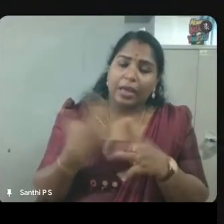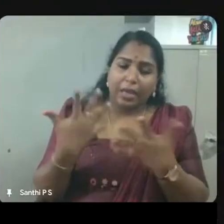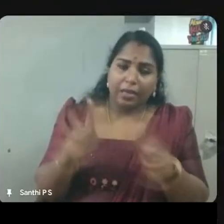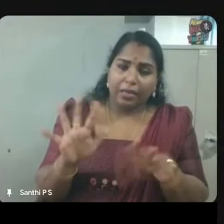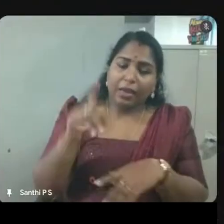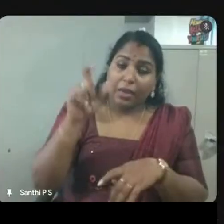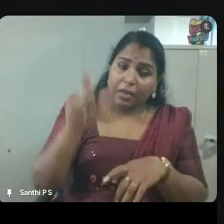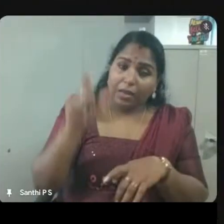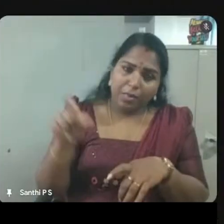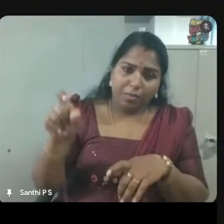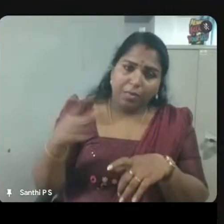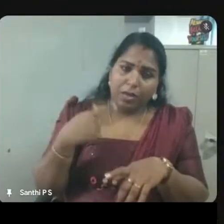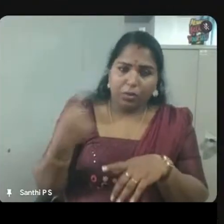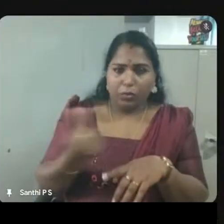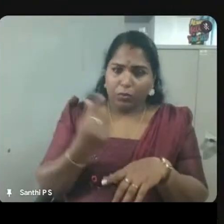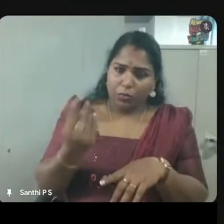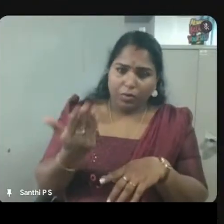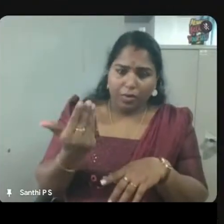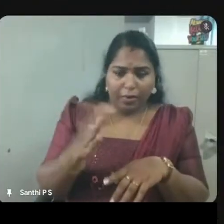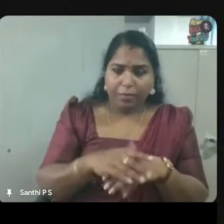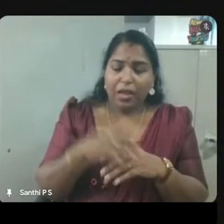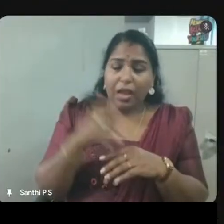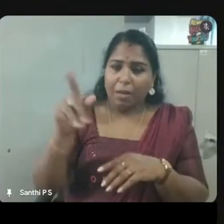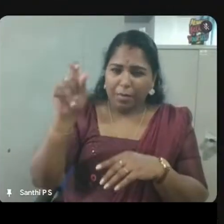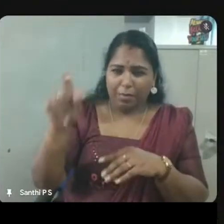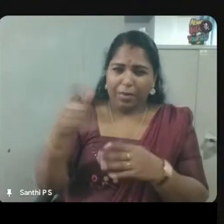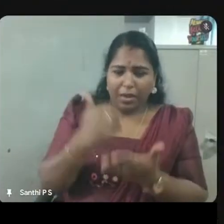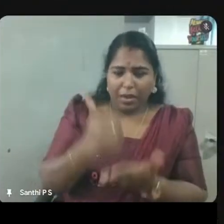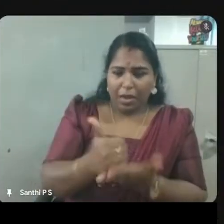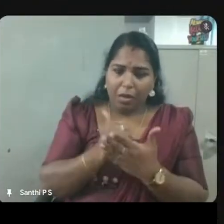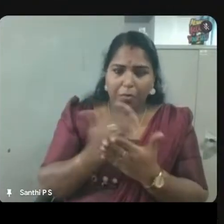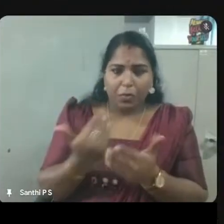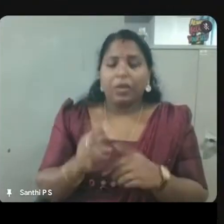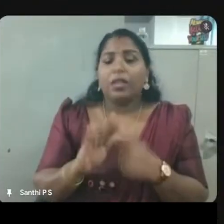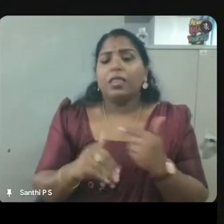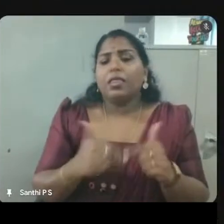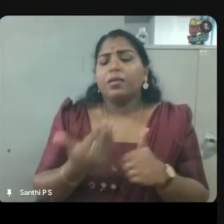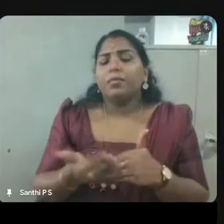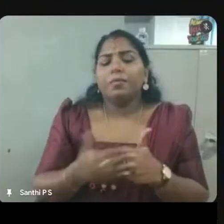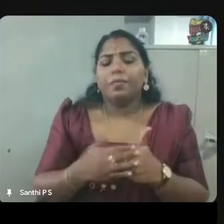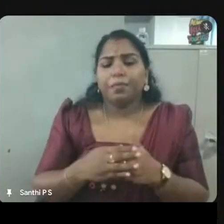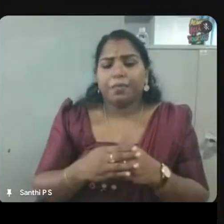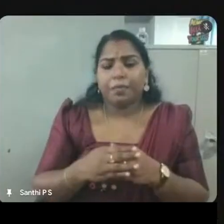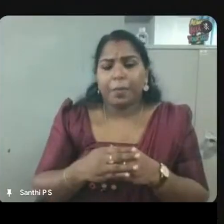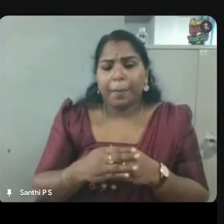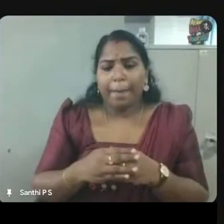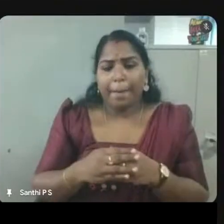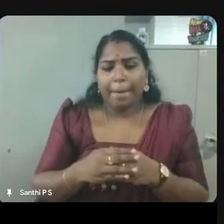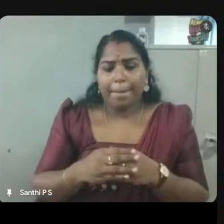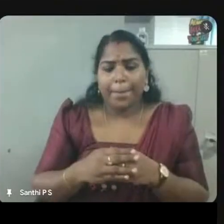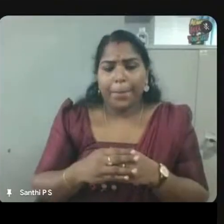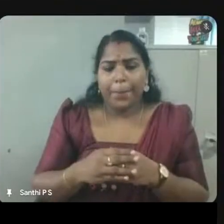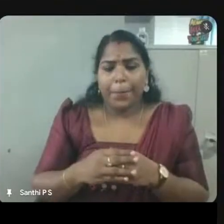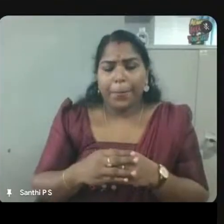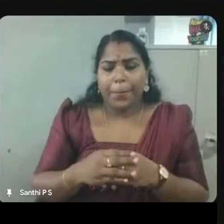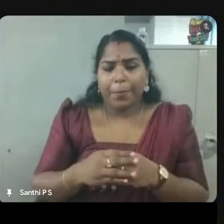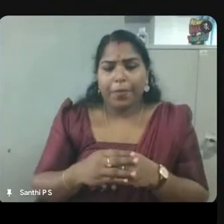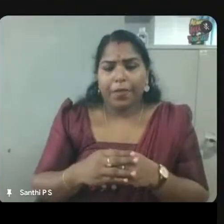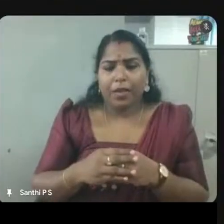അവിടെ നമുക്ക് അവരുടെ ഹെൽപ്പ് എടുക്കാവുന്നതാണ്. പിന്നെ ഇതുപോലെ നമുക്ക് മെയിനായിട്ട് എല്ലാ ഗവൺമെന്റ് റിലേറ്റഡ്